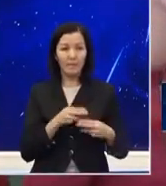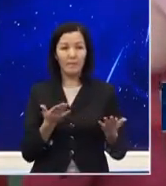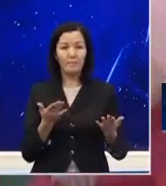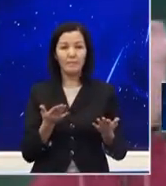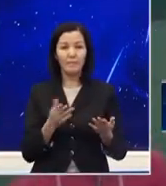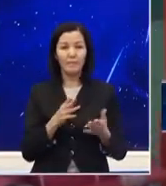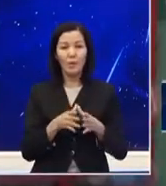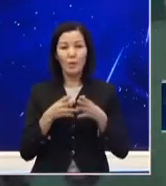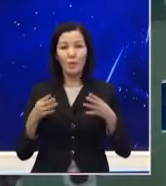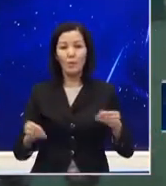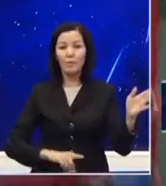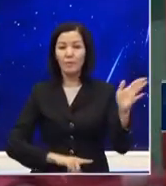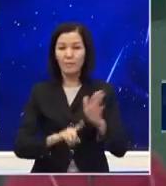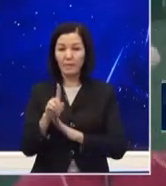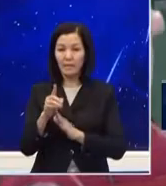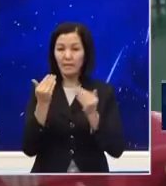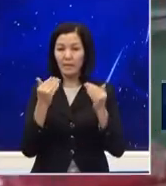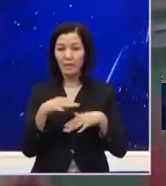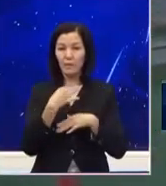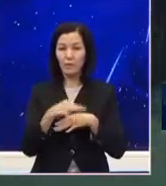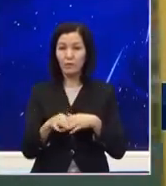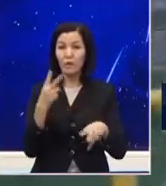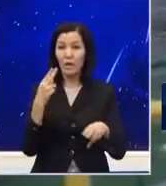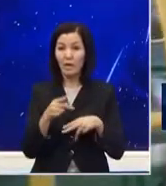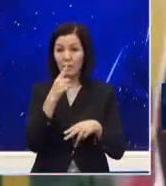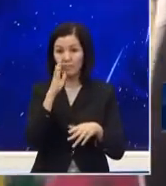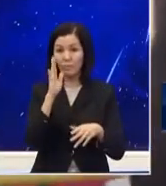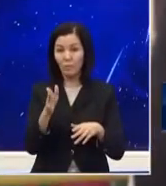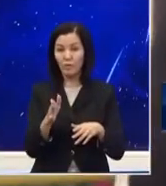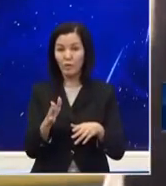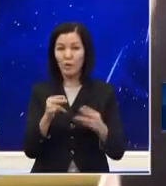Ненің көктемде басталды, міне күзде аяқталып